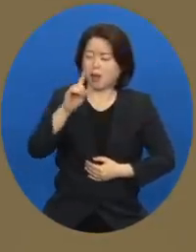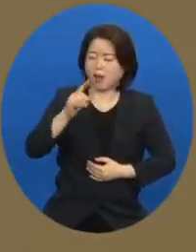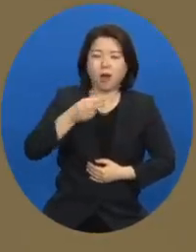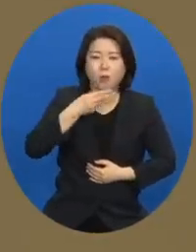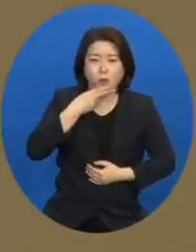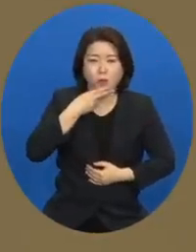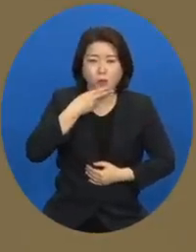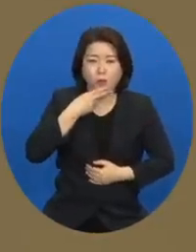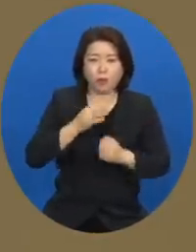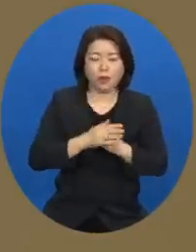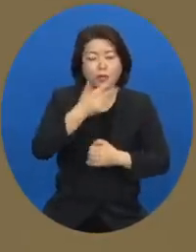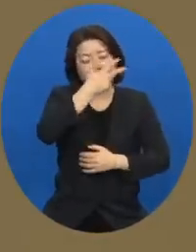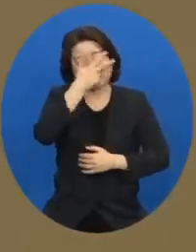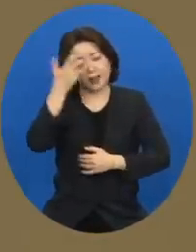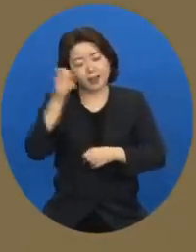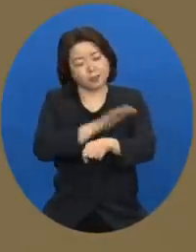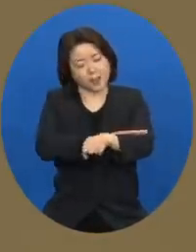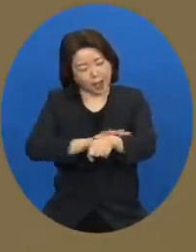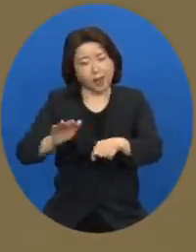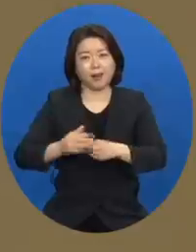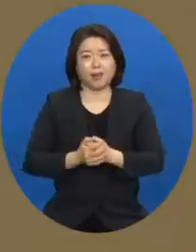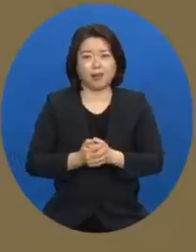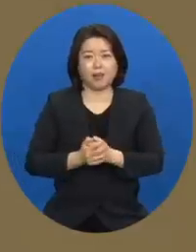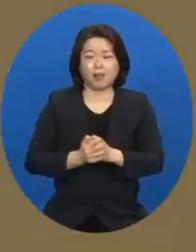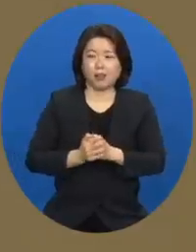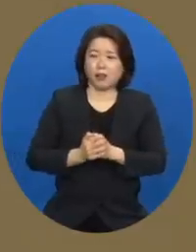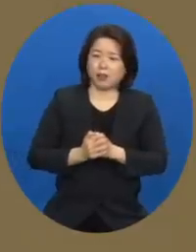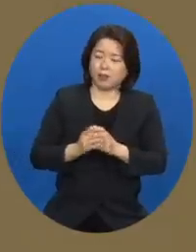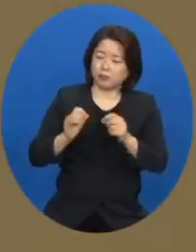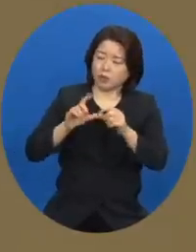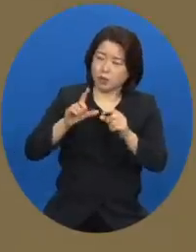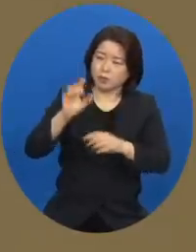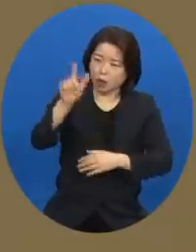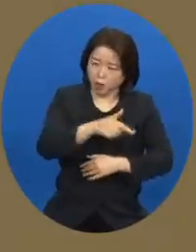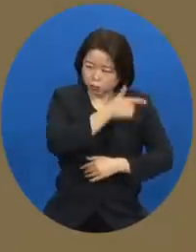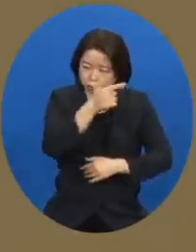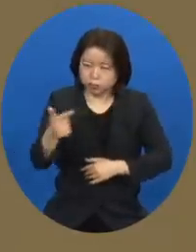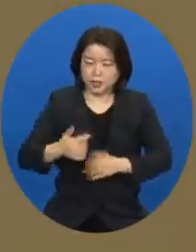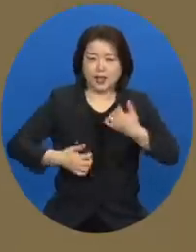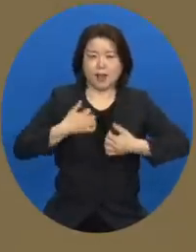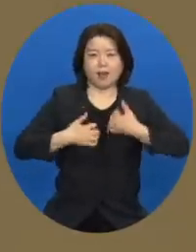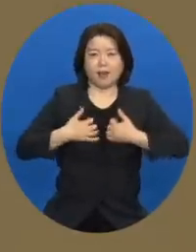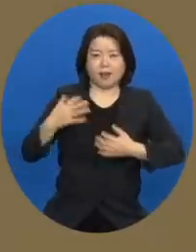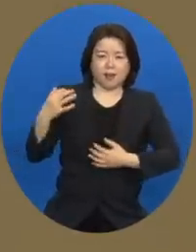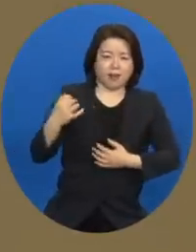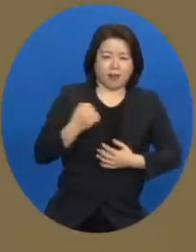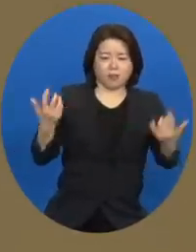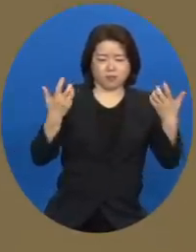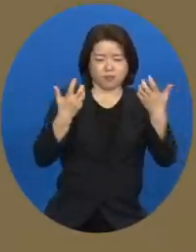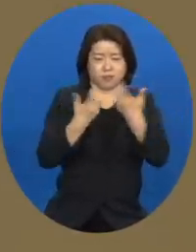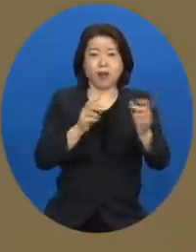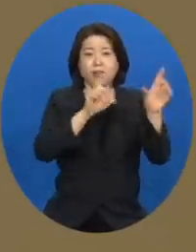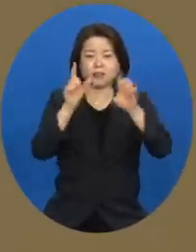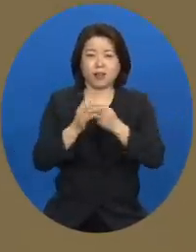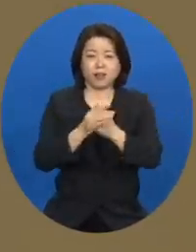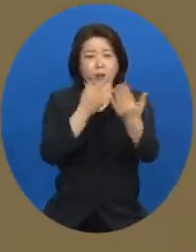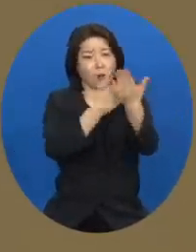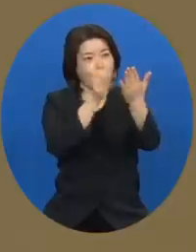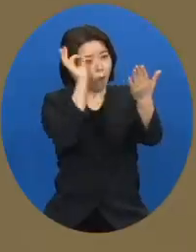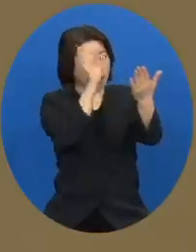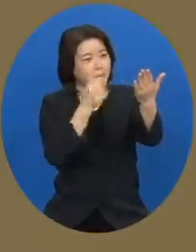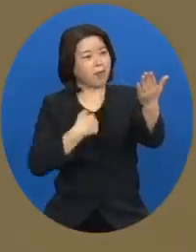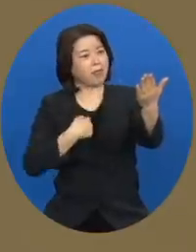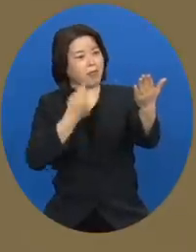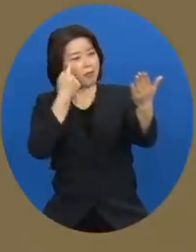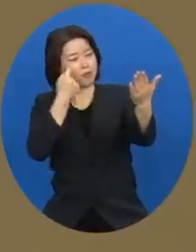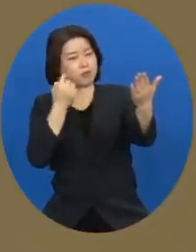없고 잠도 잘 잔다. 거의 온종일 기쁨에 사로잡혀 있다. 거울을 봐도 내